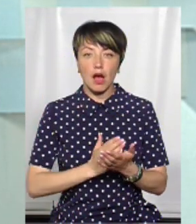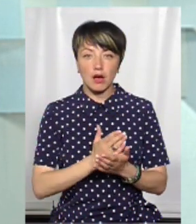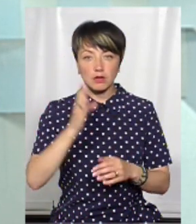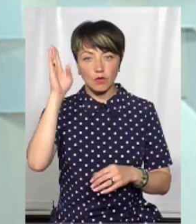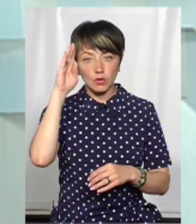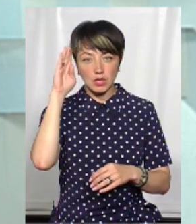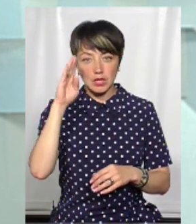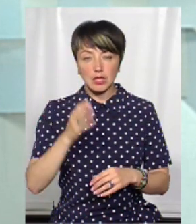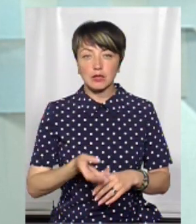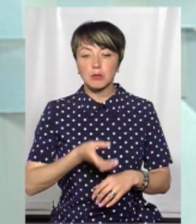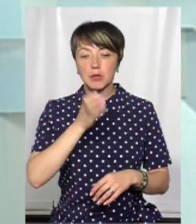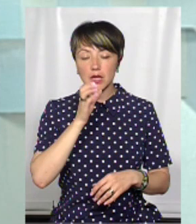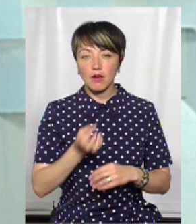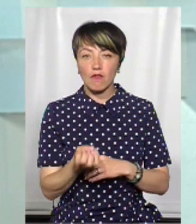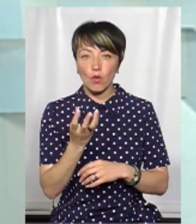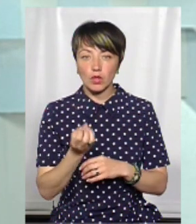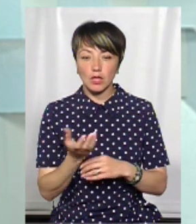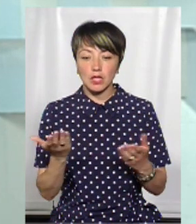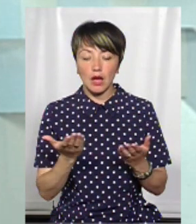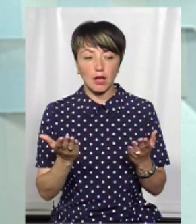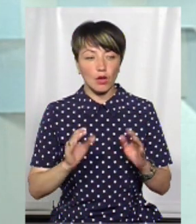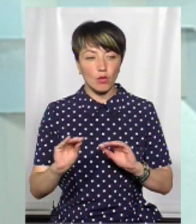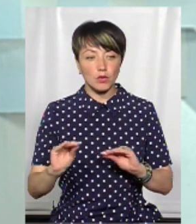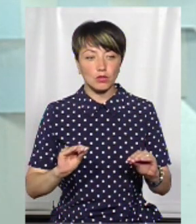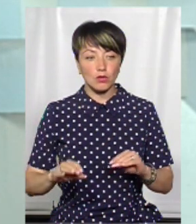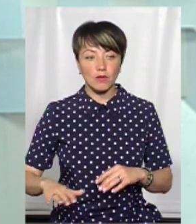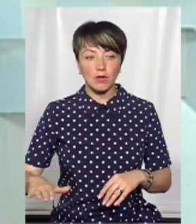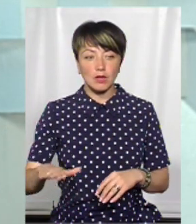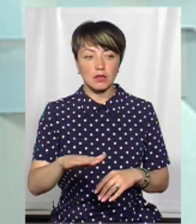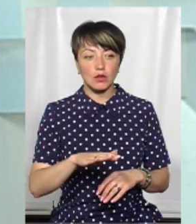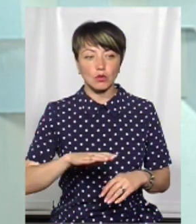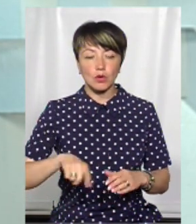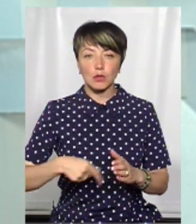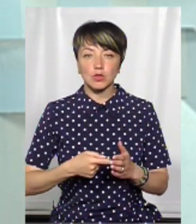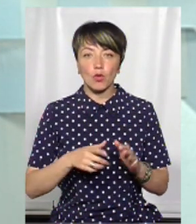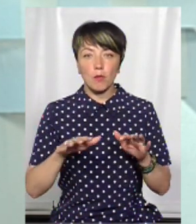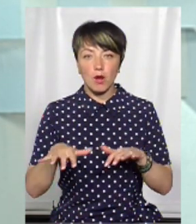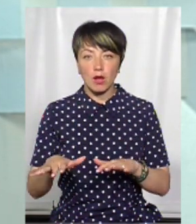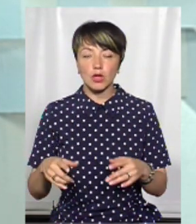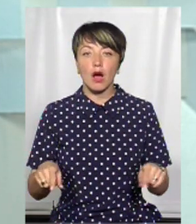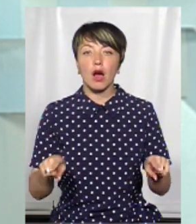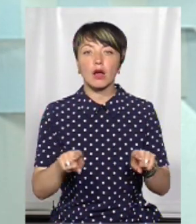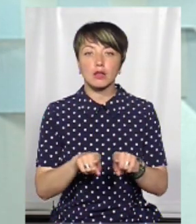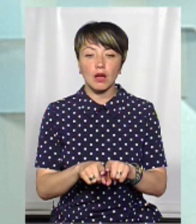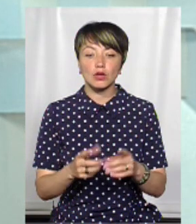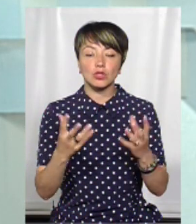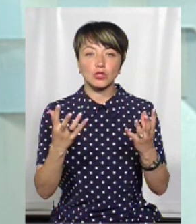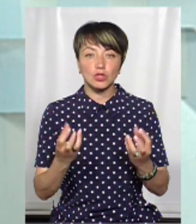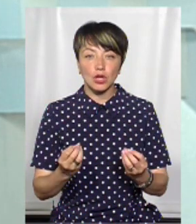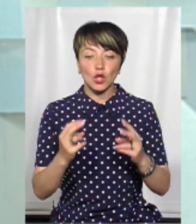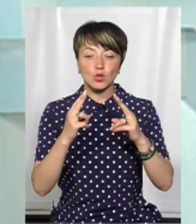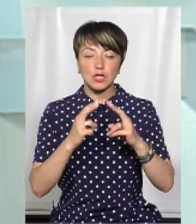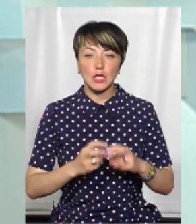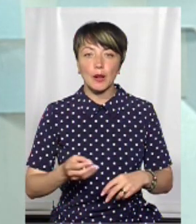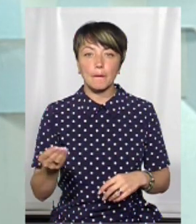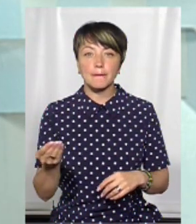води з питних фонтанчиків, які облаштовані на території міського пляжу. А також ми ще дослідили той